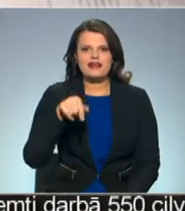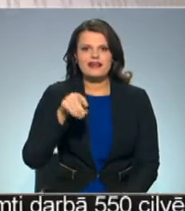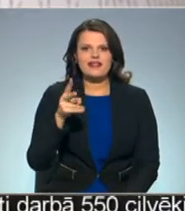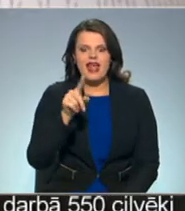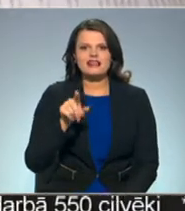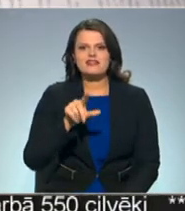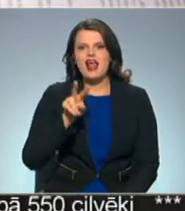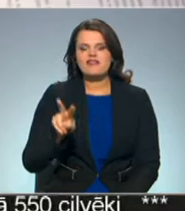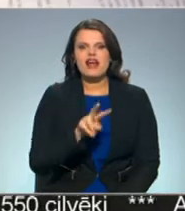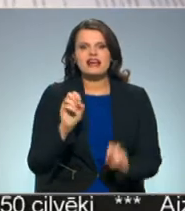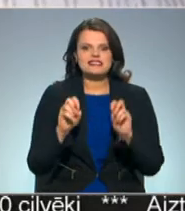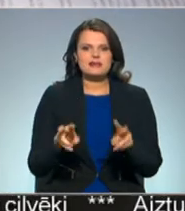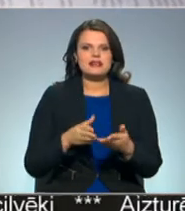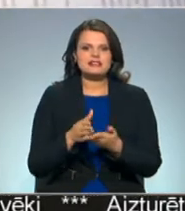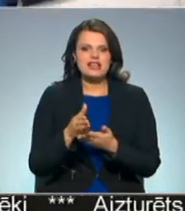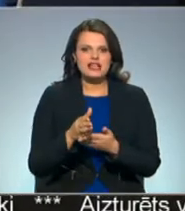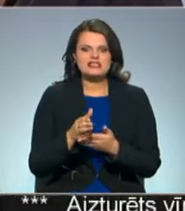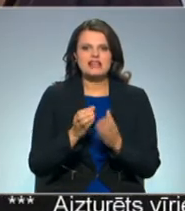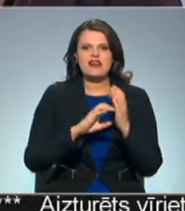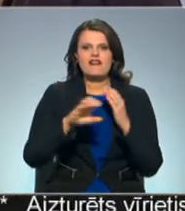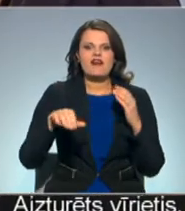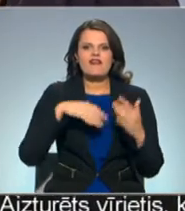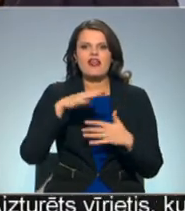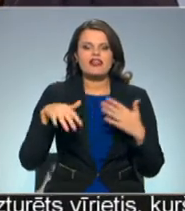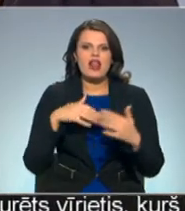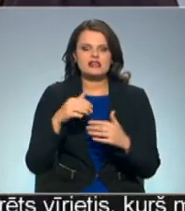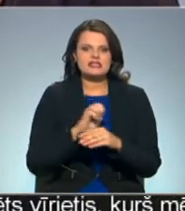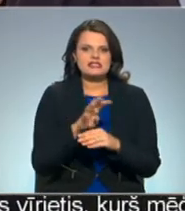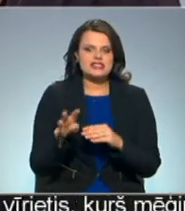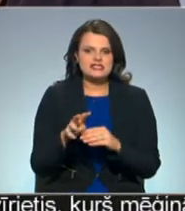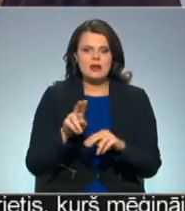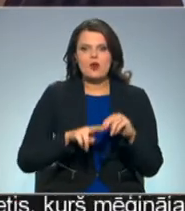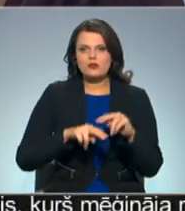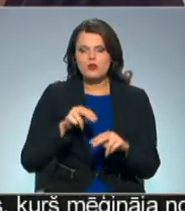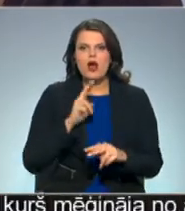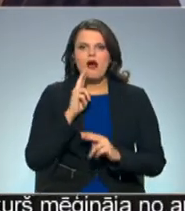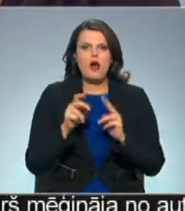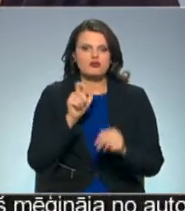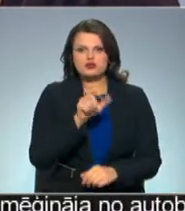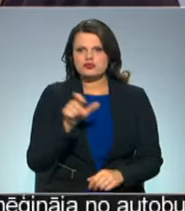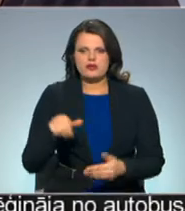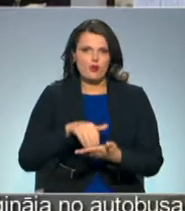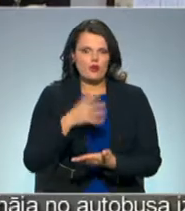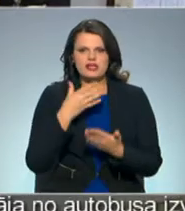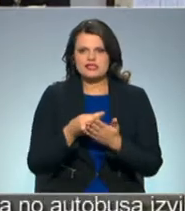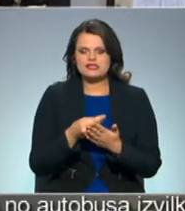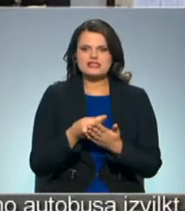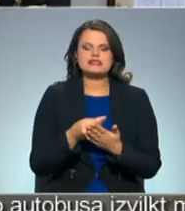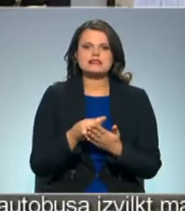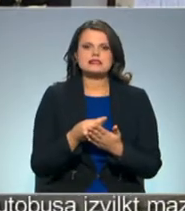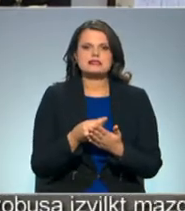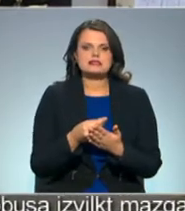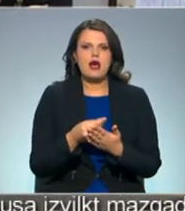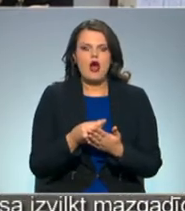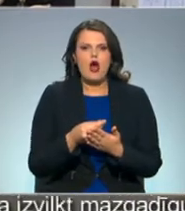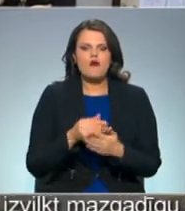kas specializējas ventilācijas sistēmu izbūvē. Apsūdzēto savu vainu pilnībā noliedz un uz tiesas sēdi bija ieradušies ar pašu